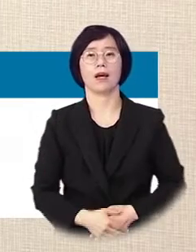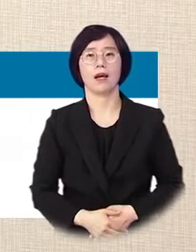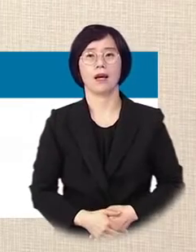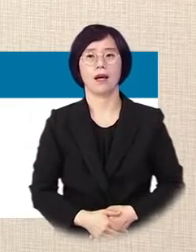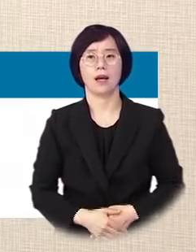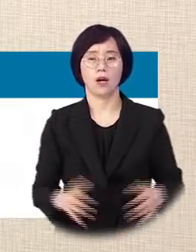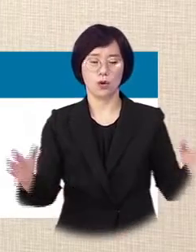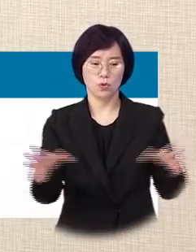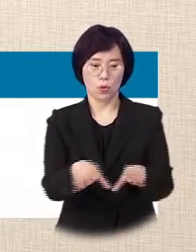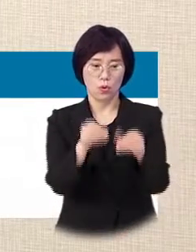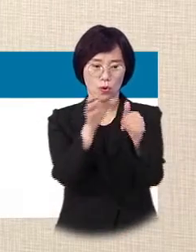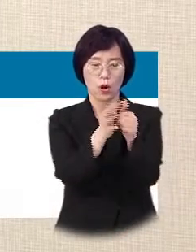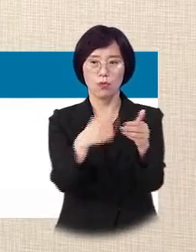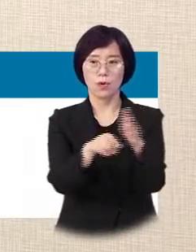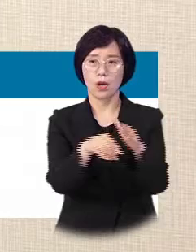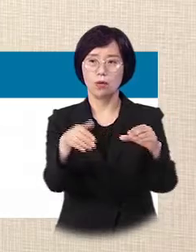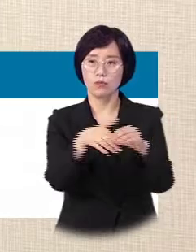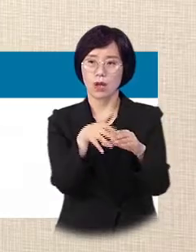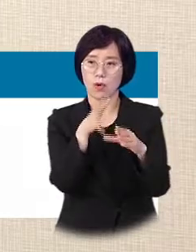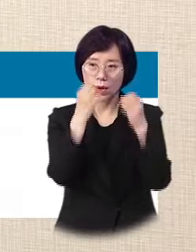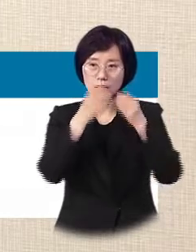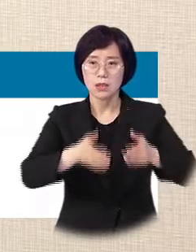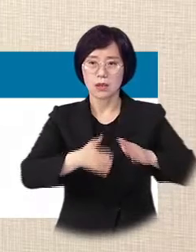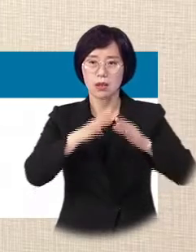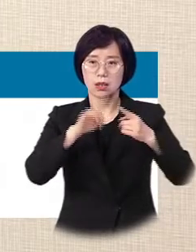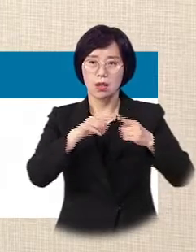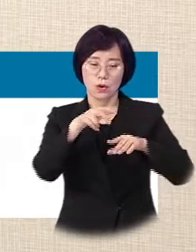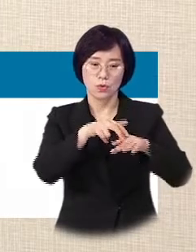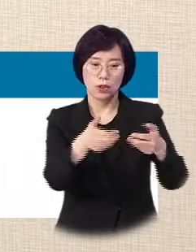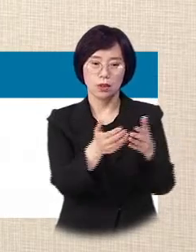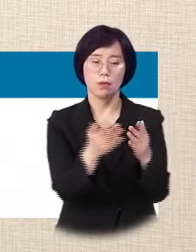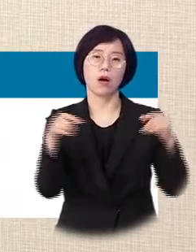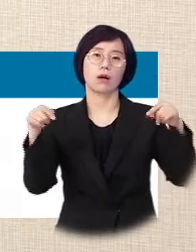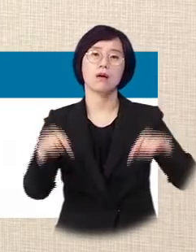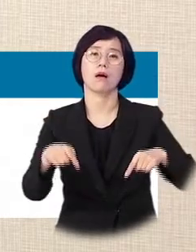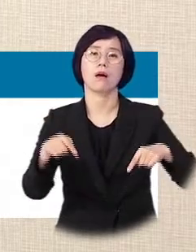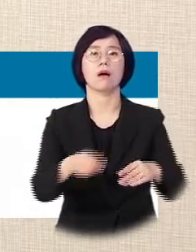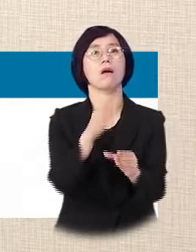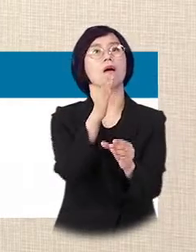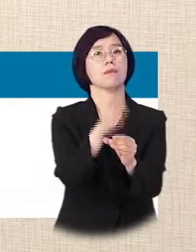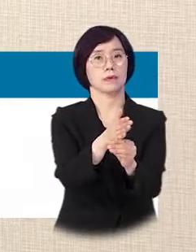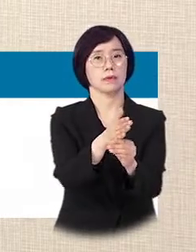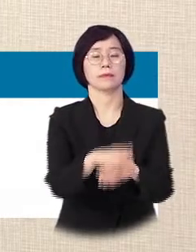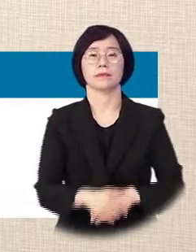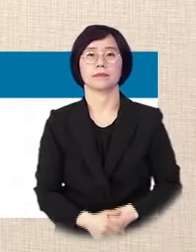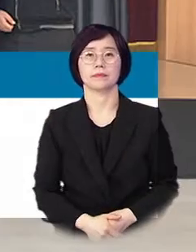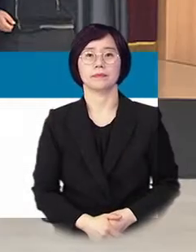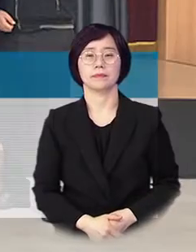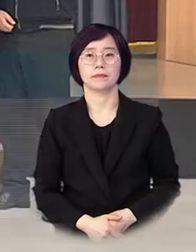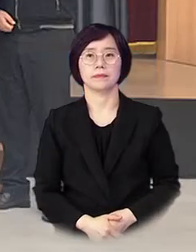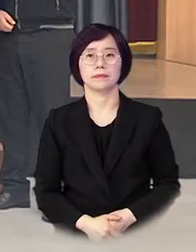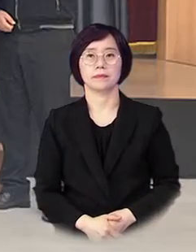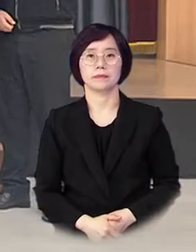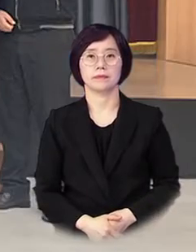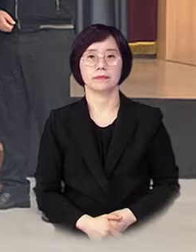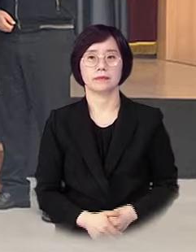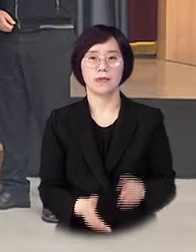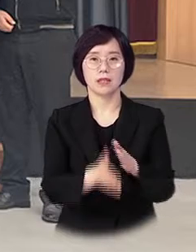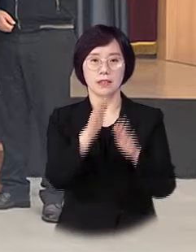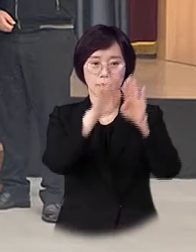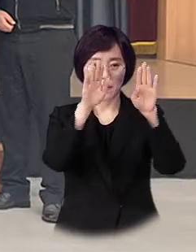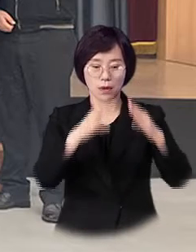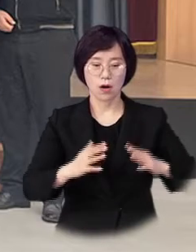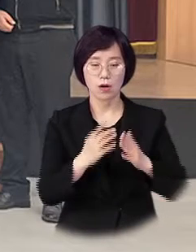그 총괄 하기 위한 문화 산과 신설에 대해서 지금 조직 틈과 헤비 중에 딱 말씀드리겠습니다 시립박물관